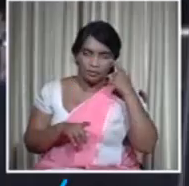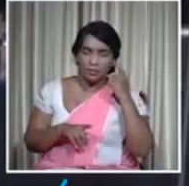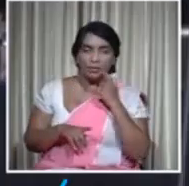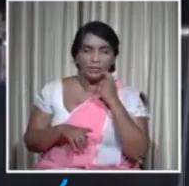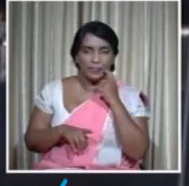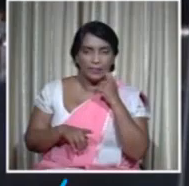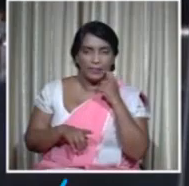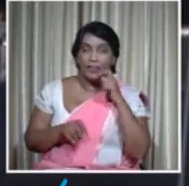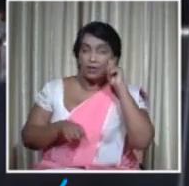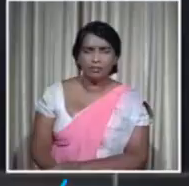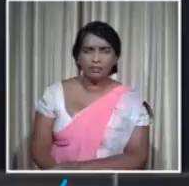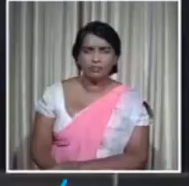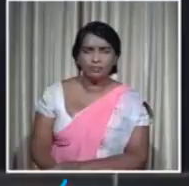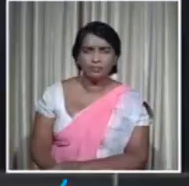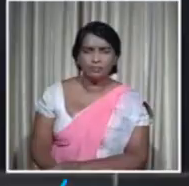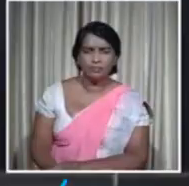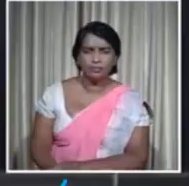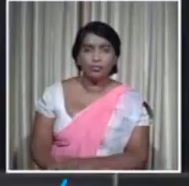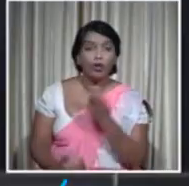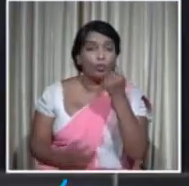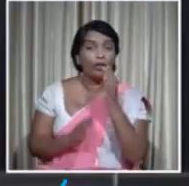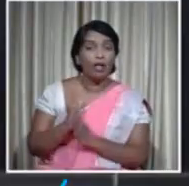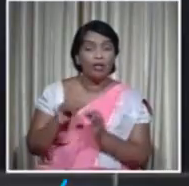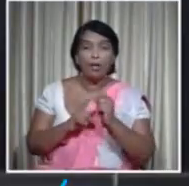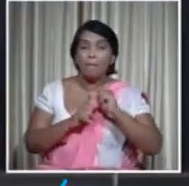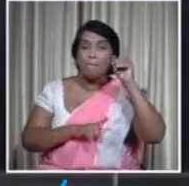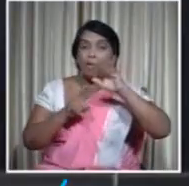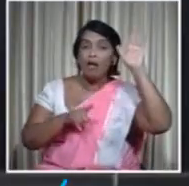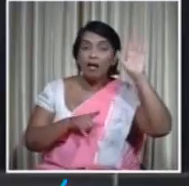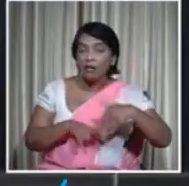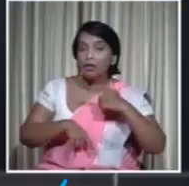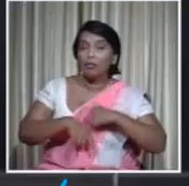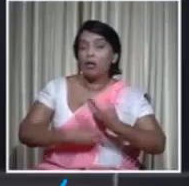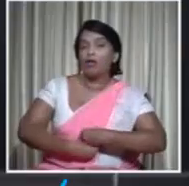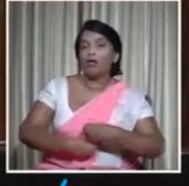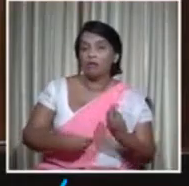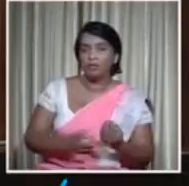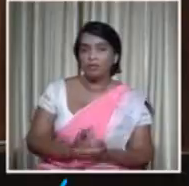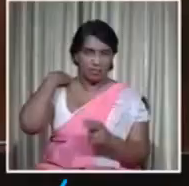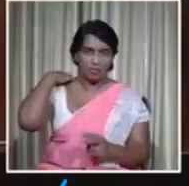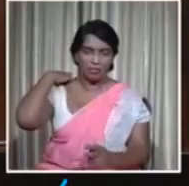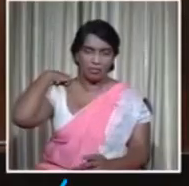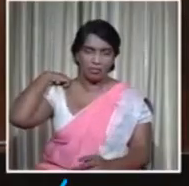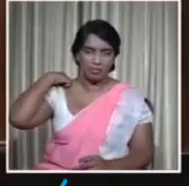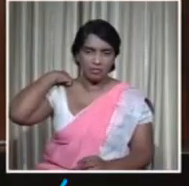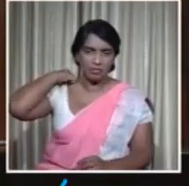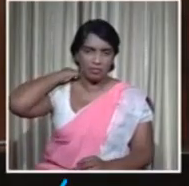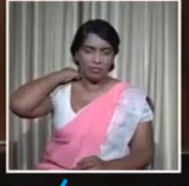එතුමා ජනතාවට ආදරය කරන නායකයෙක්. දැන් මුදල් ඇමතිතුමා පාර්ලිමේන්තුවට එහෙම කාලනාස්ති කරනවා.